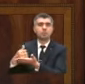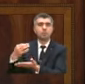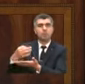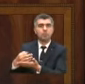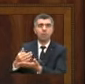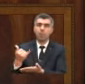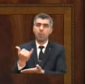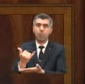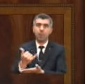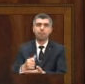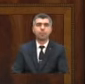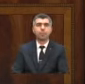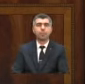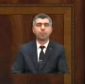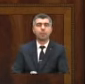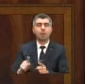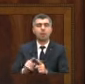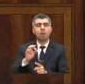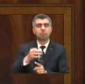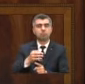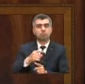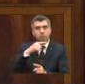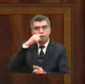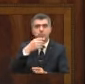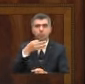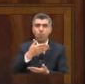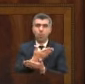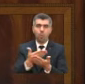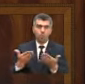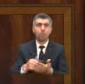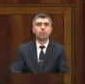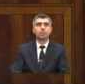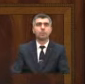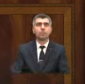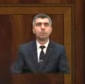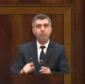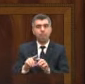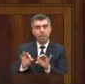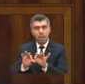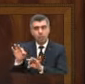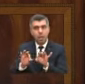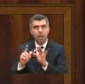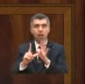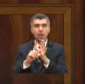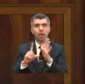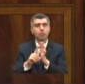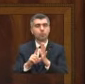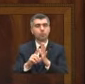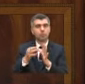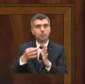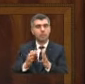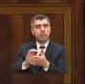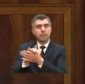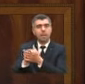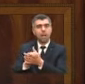بكرامه وكيشدوا وراسه مرفوع، لان هذا دخل في واحد الاجراء قانوني قانوني ديال التضامن